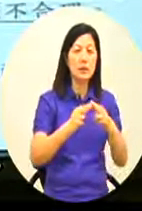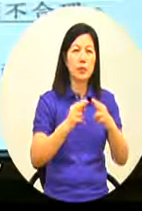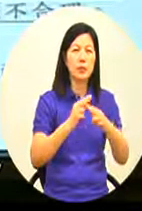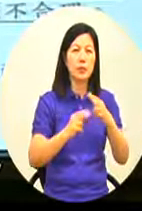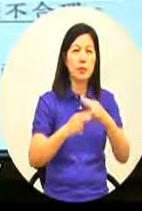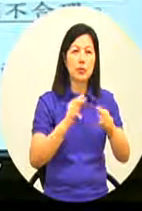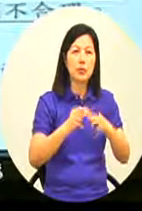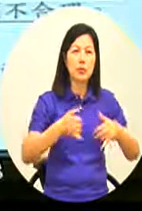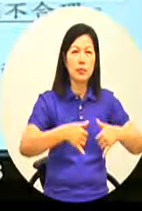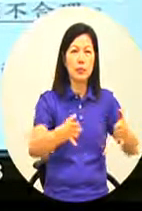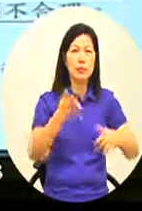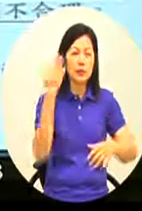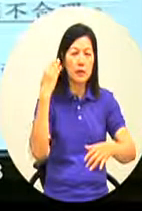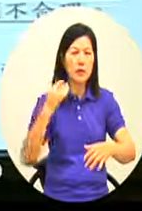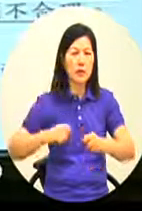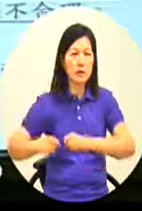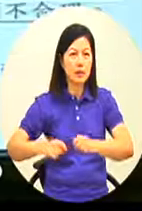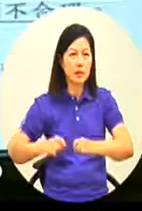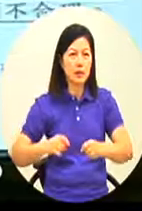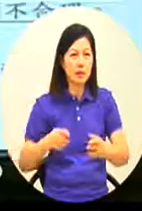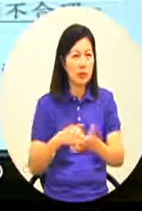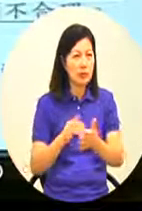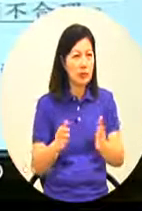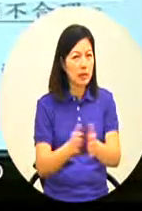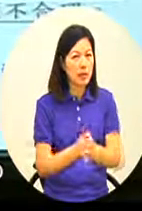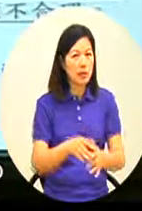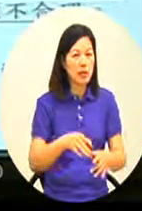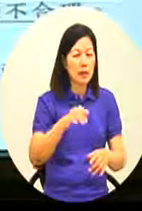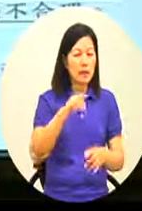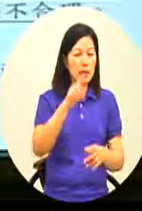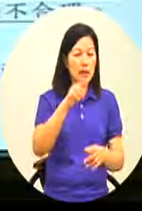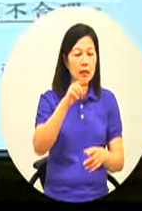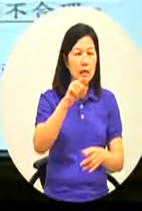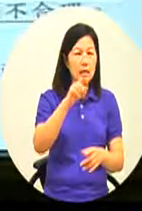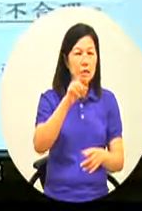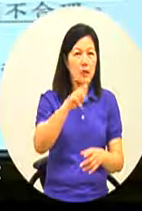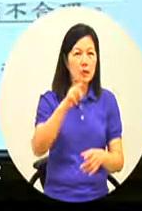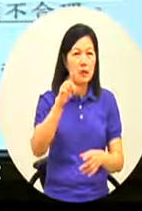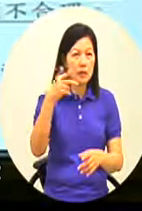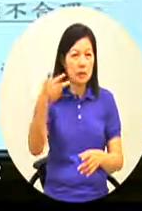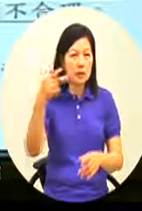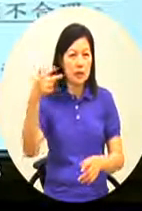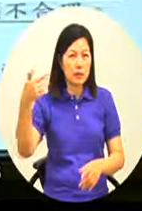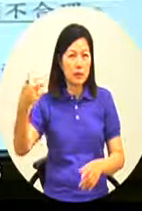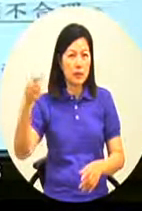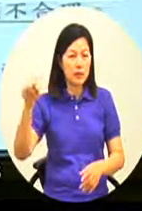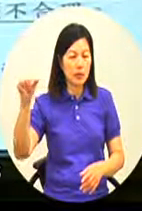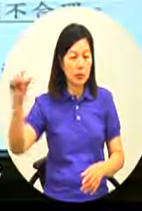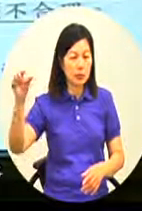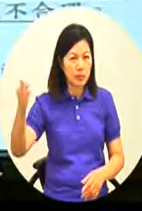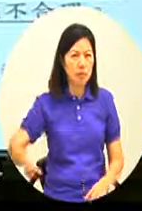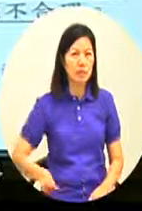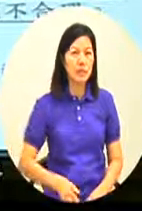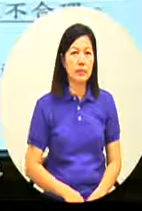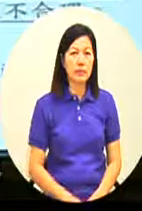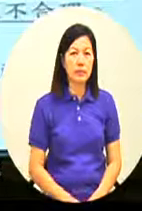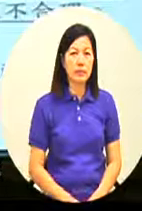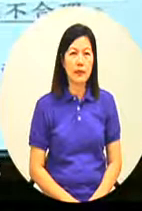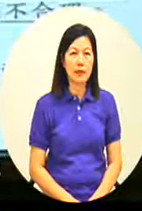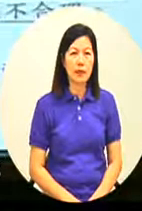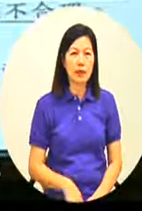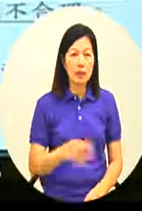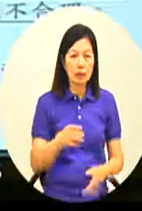划。核定是总经费为17.625亿嘛，哦，引用跨区价值做法，哦，自4-5分摊比